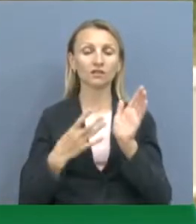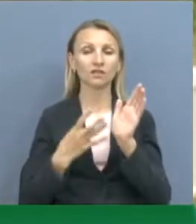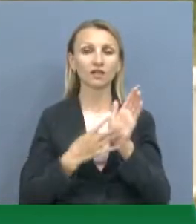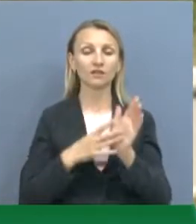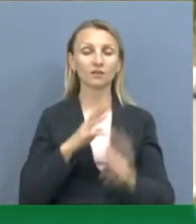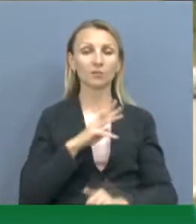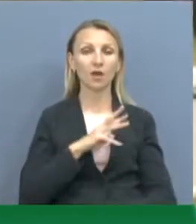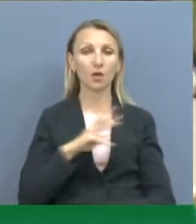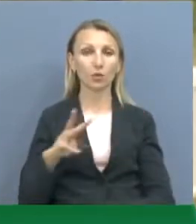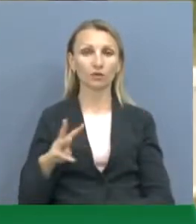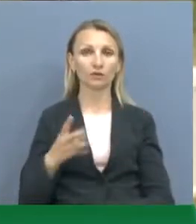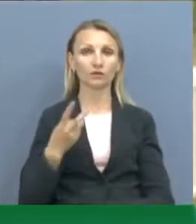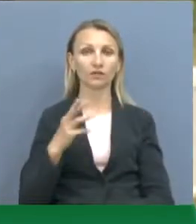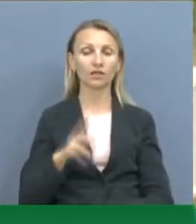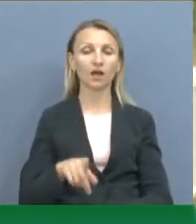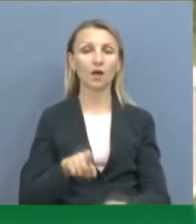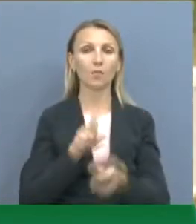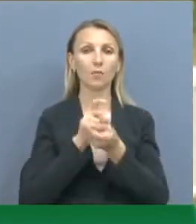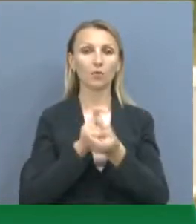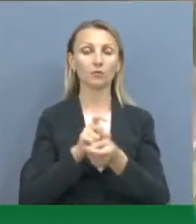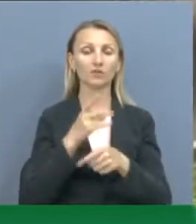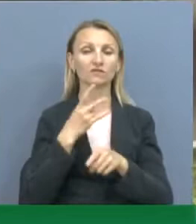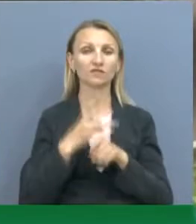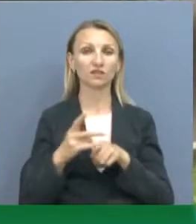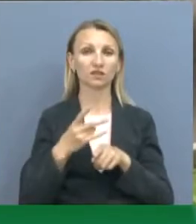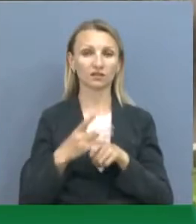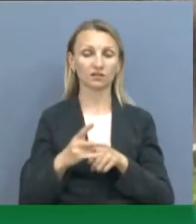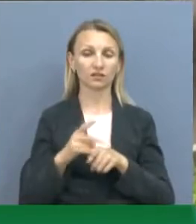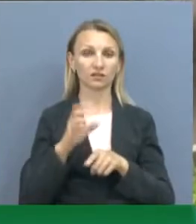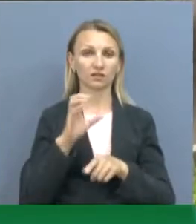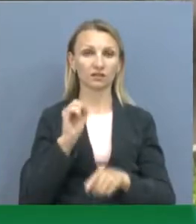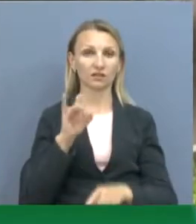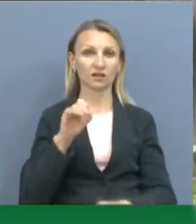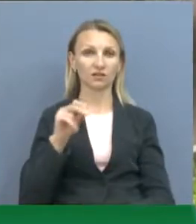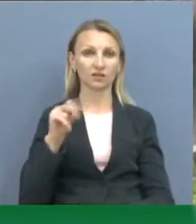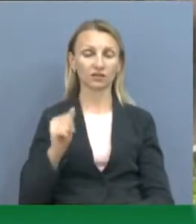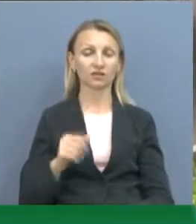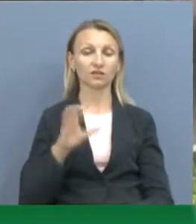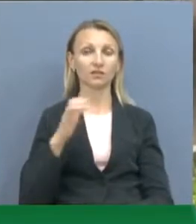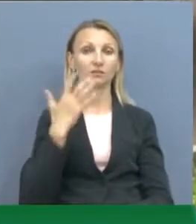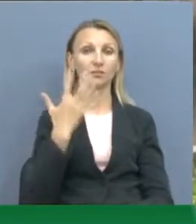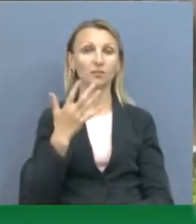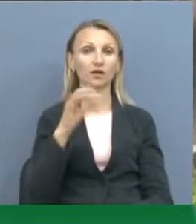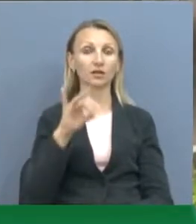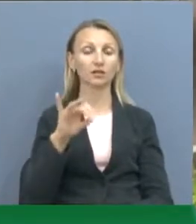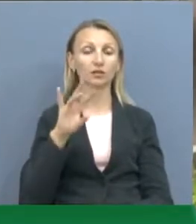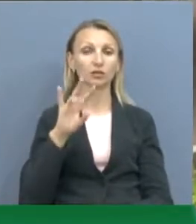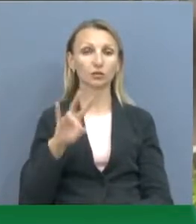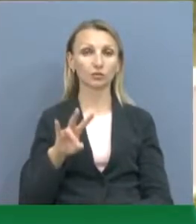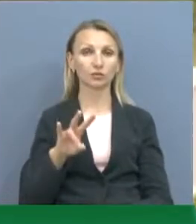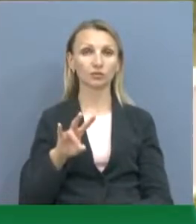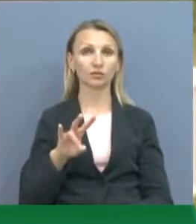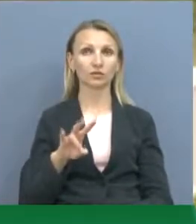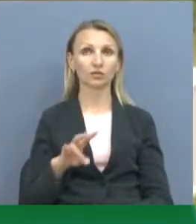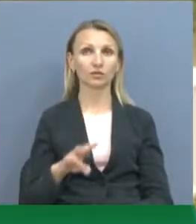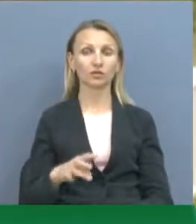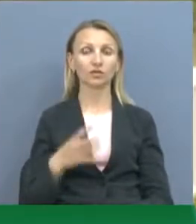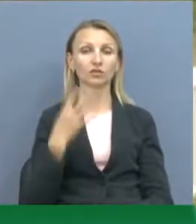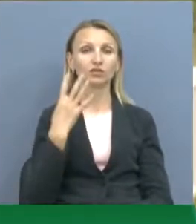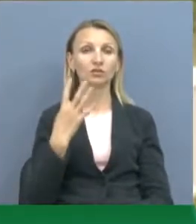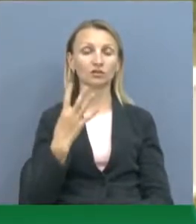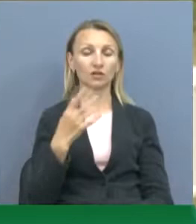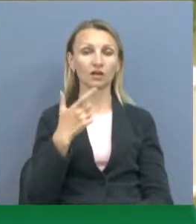тенге для борьбы с вредными организмами. С 5 июня, значит, четырьмя газовыми